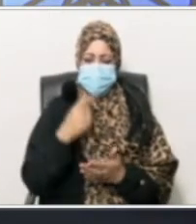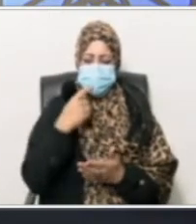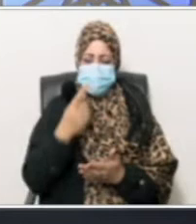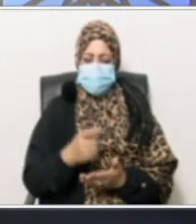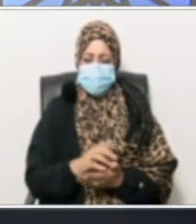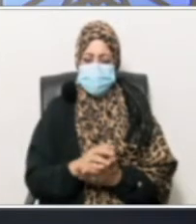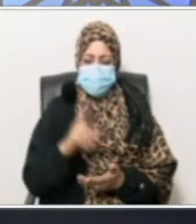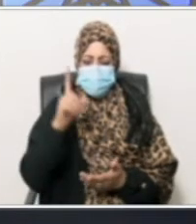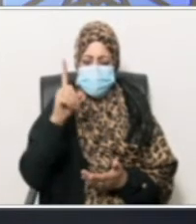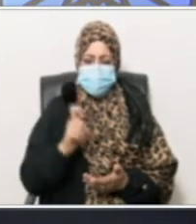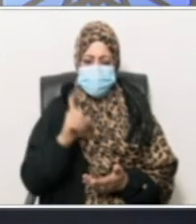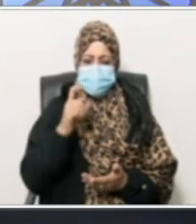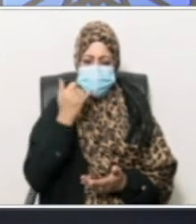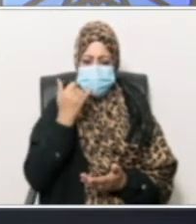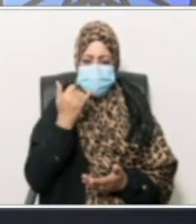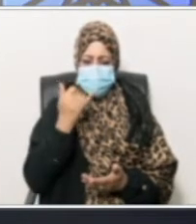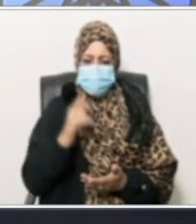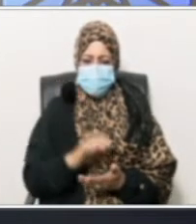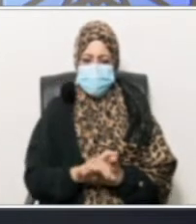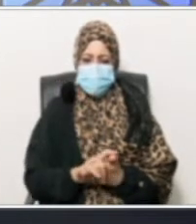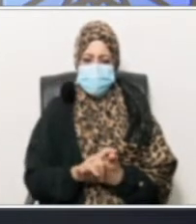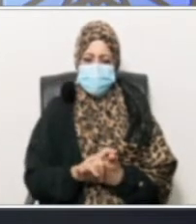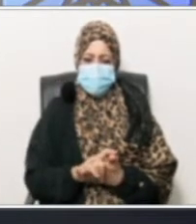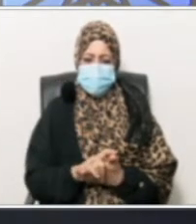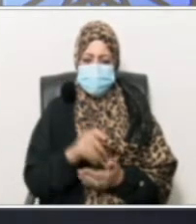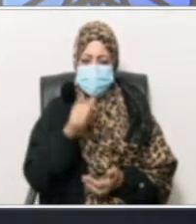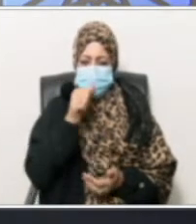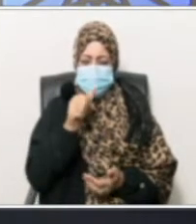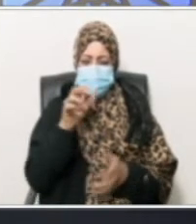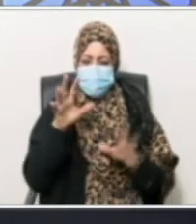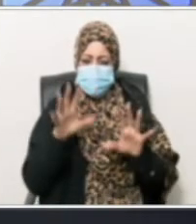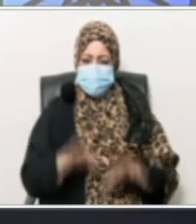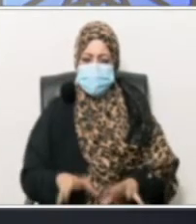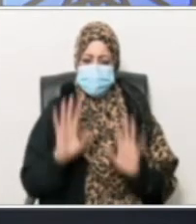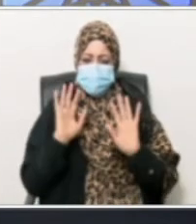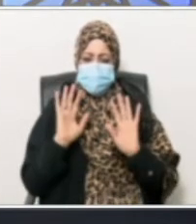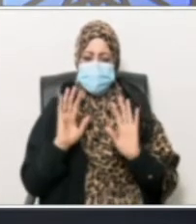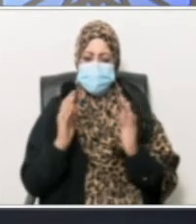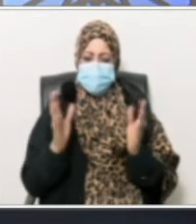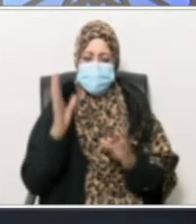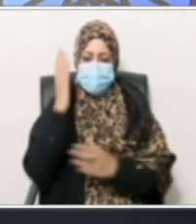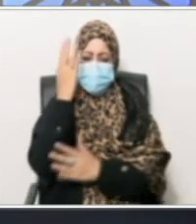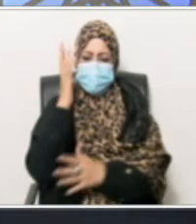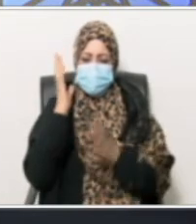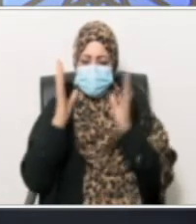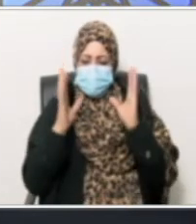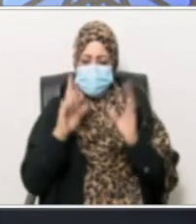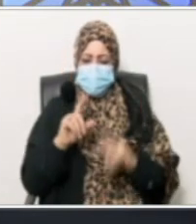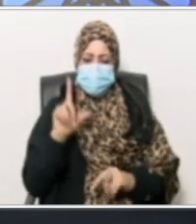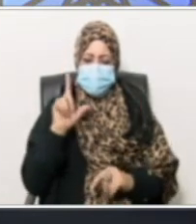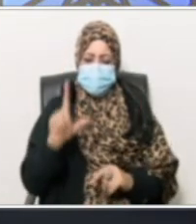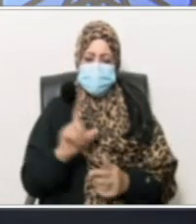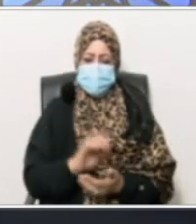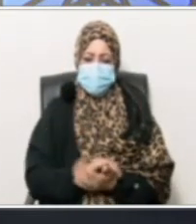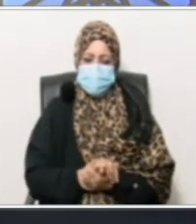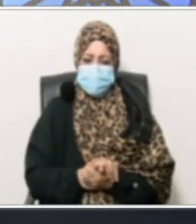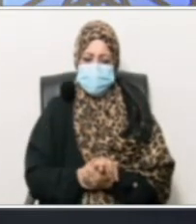مية وما تيممش يدير للصلاة. صحيح. هو المحاضر الأسبوع اللي بعده تعقبنا هذه المسألة يا أخ أبو